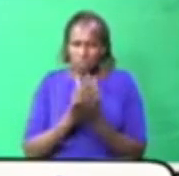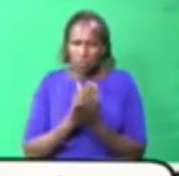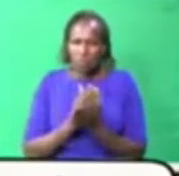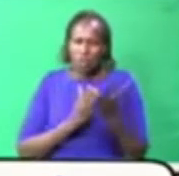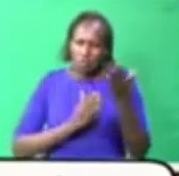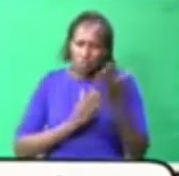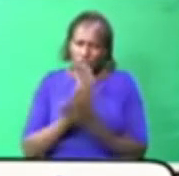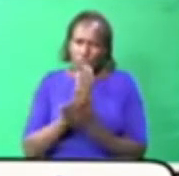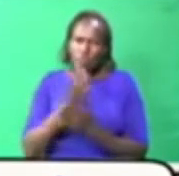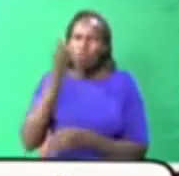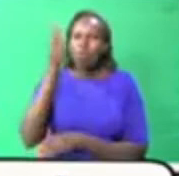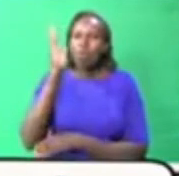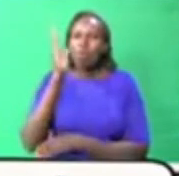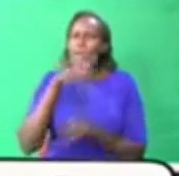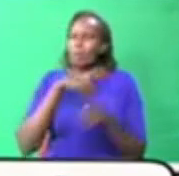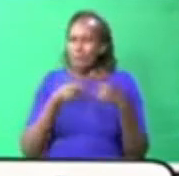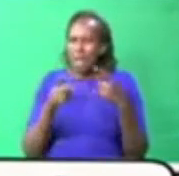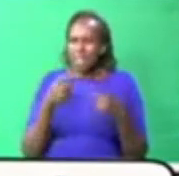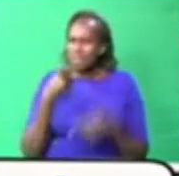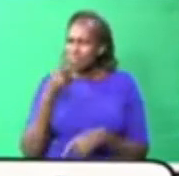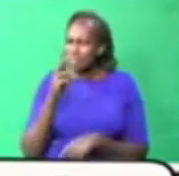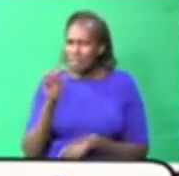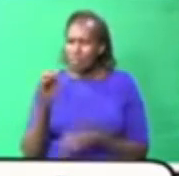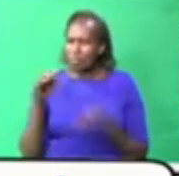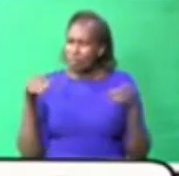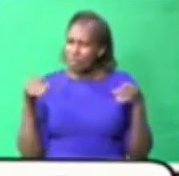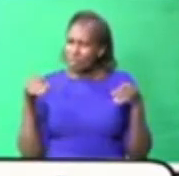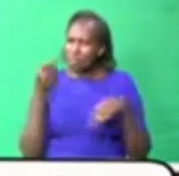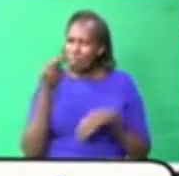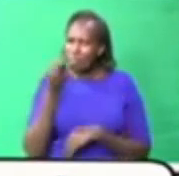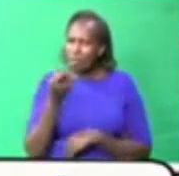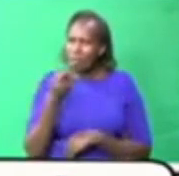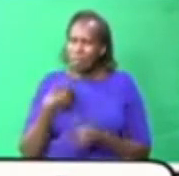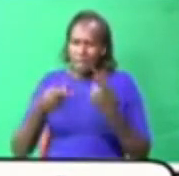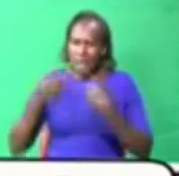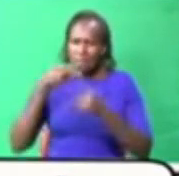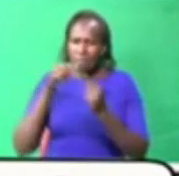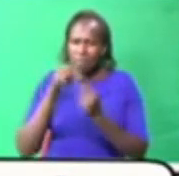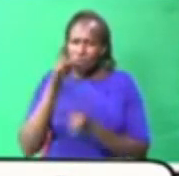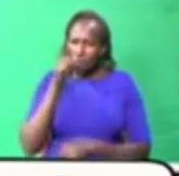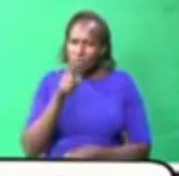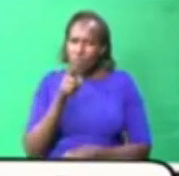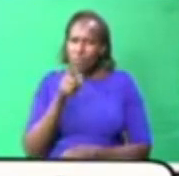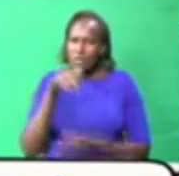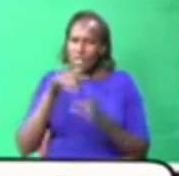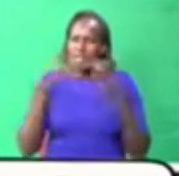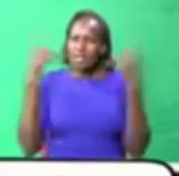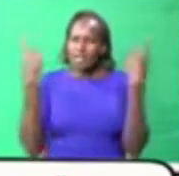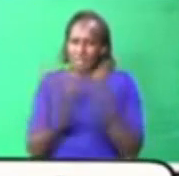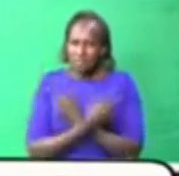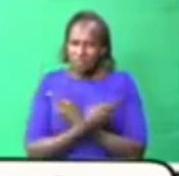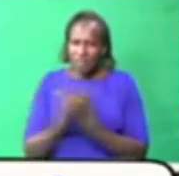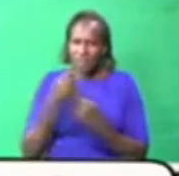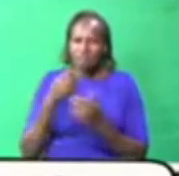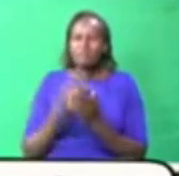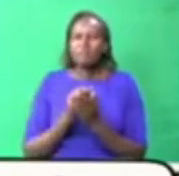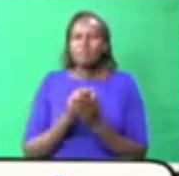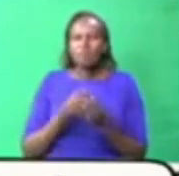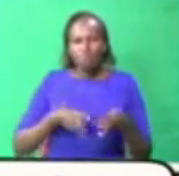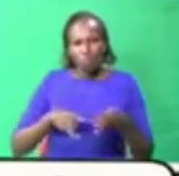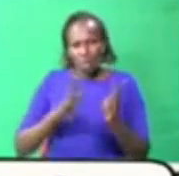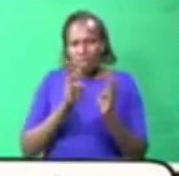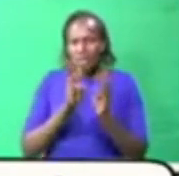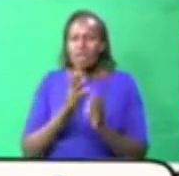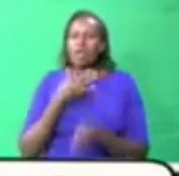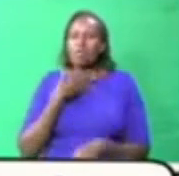kwa yule Mungu. Lakini akawaambia, wait a minute, I'm coming to you in a different version. And I want